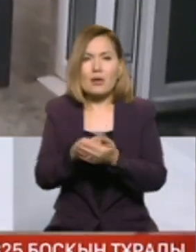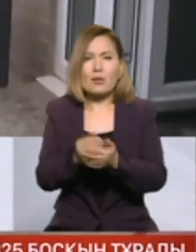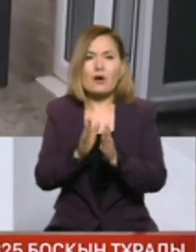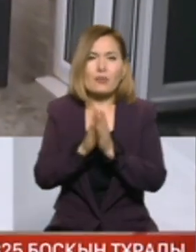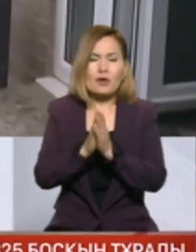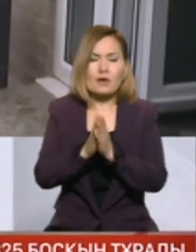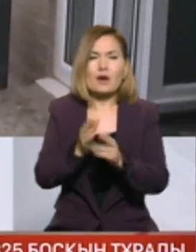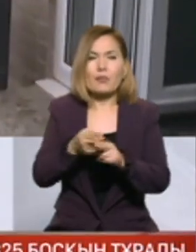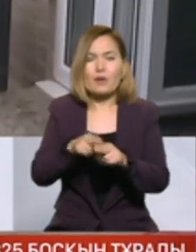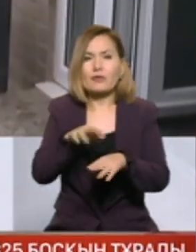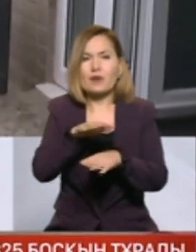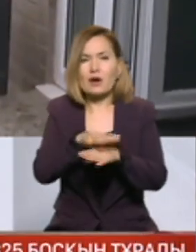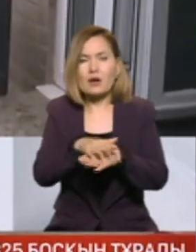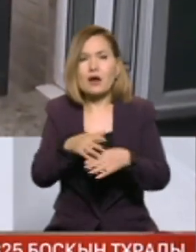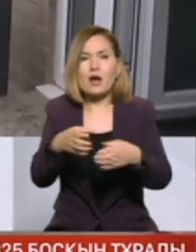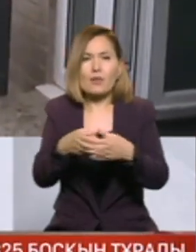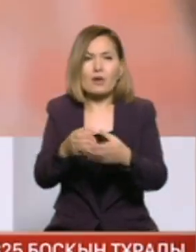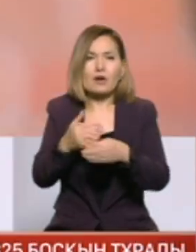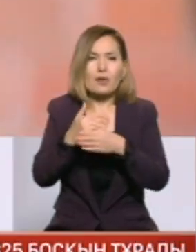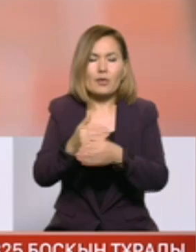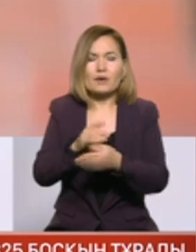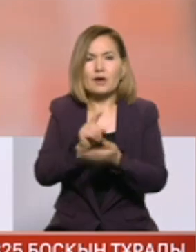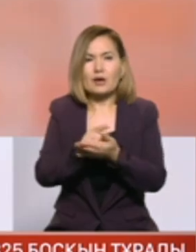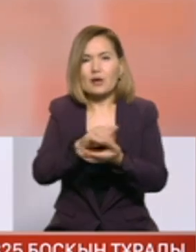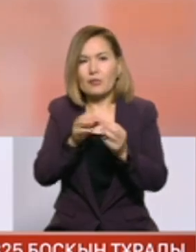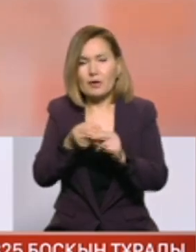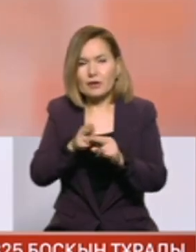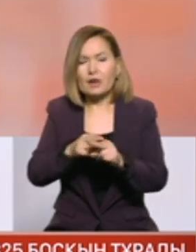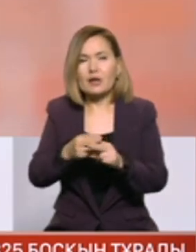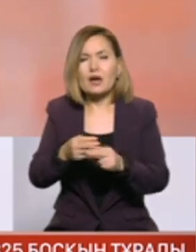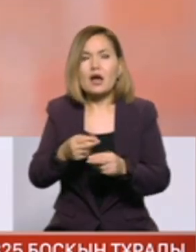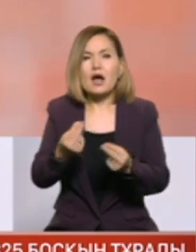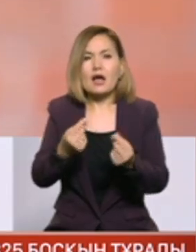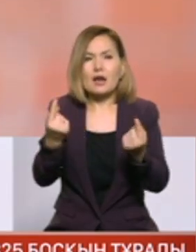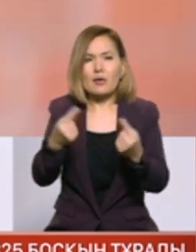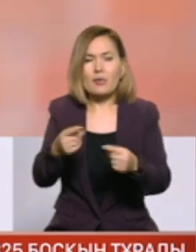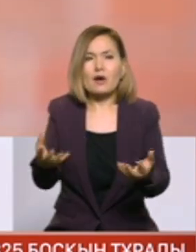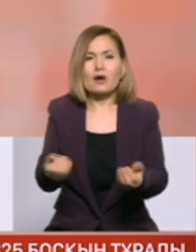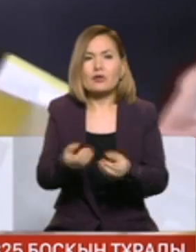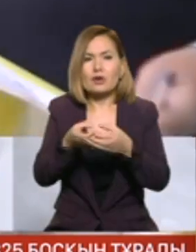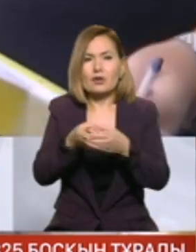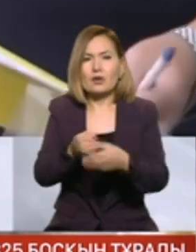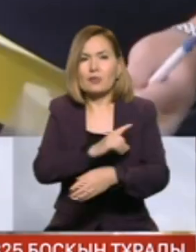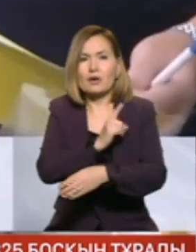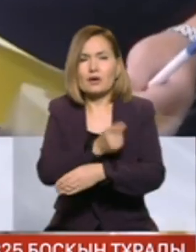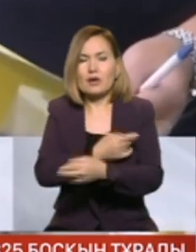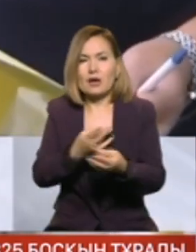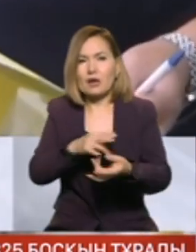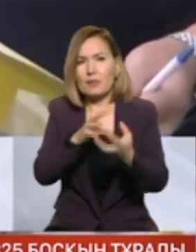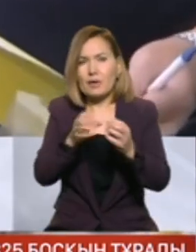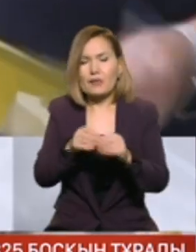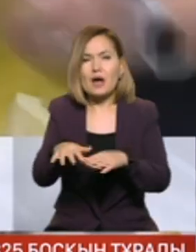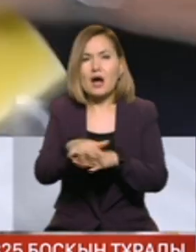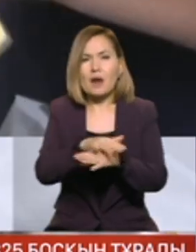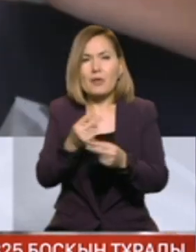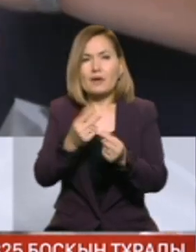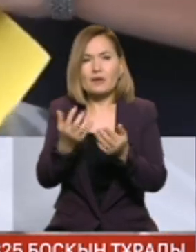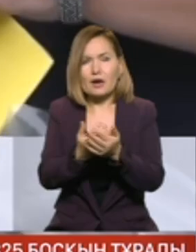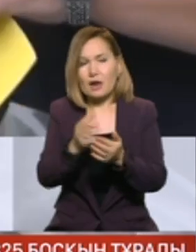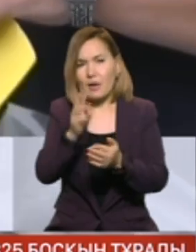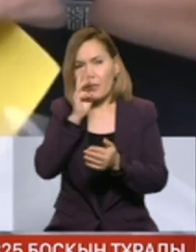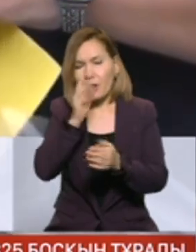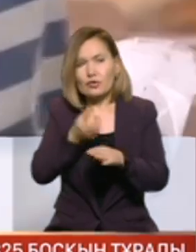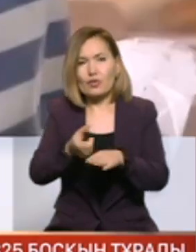сұрап, компанияға хабарласулары қажет. Сарапшылар керісінше инфляциямен күресті күшейту керек дейді. Өйткені халықтың тапқан